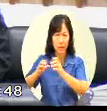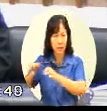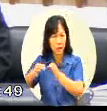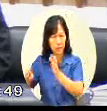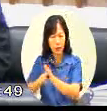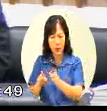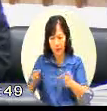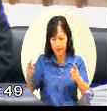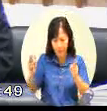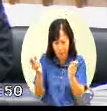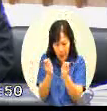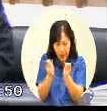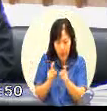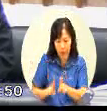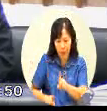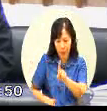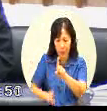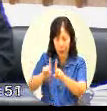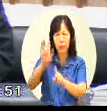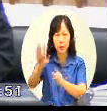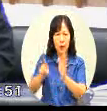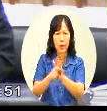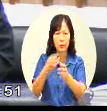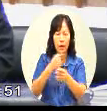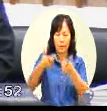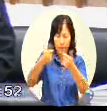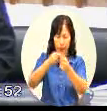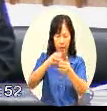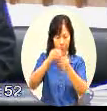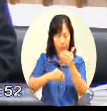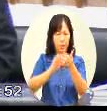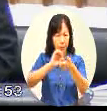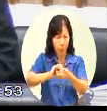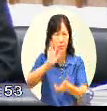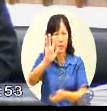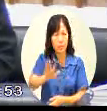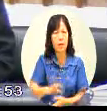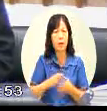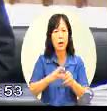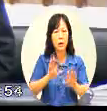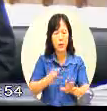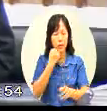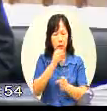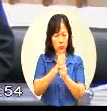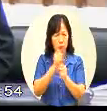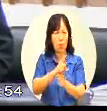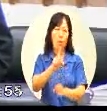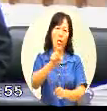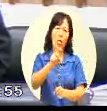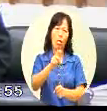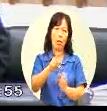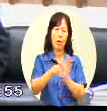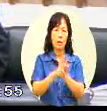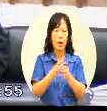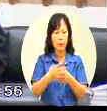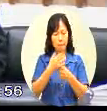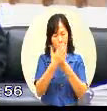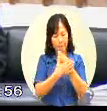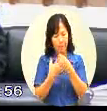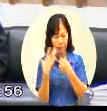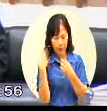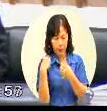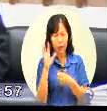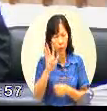合宪法，才符合平均地权条例里面的规定。你如果现实做不到啊，现实做不到维持现